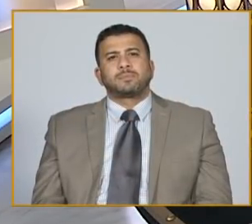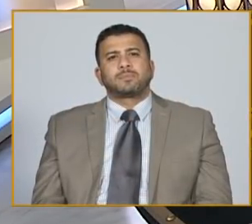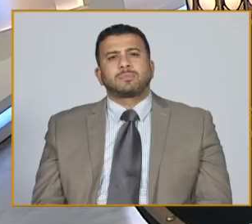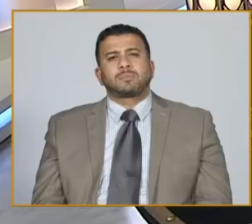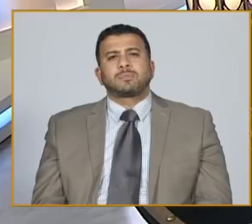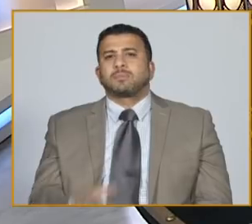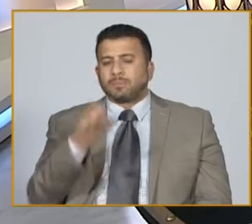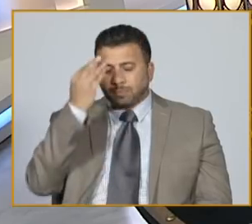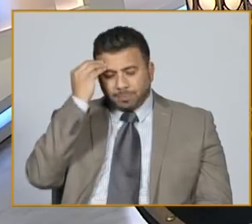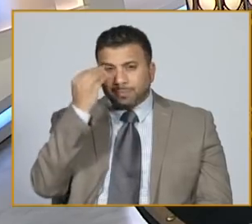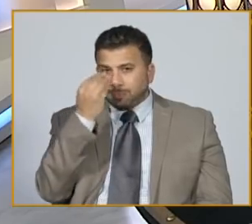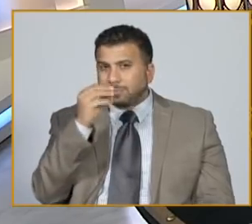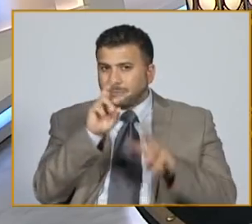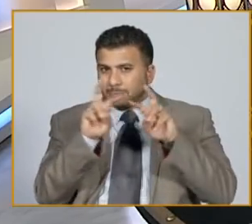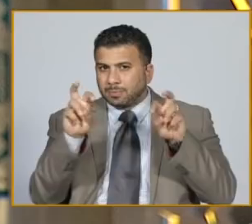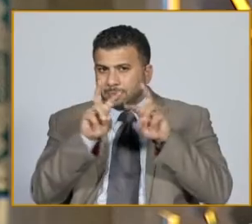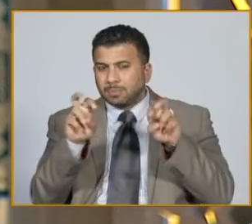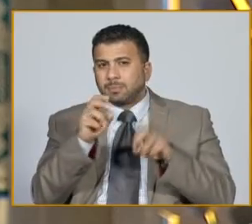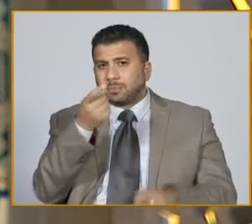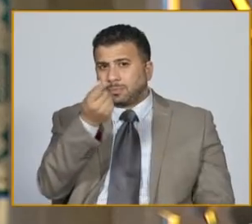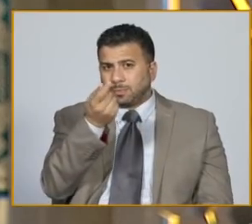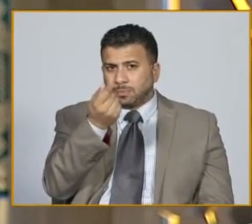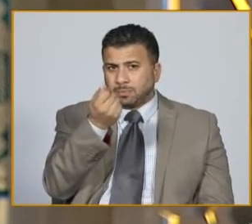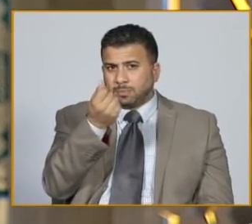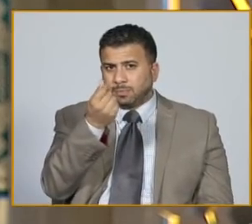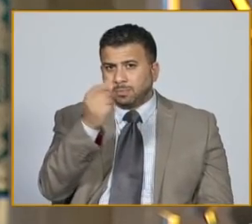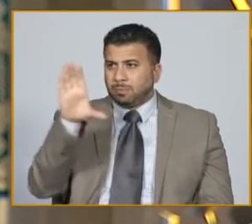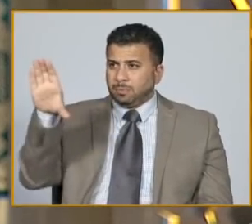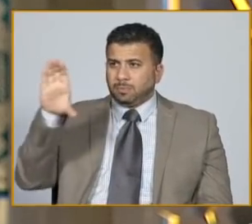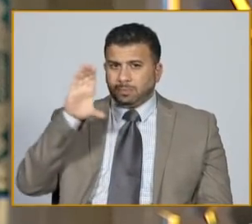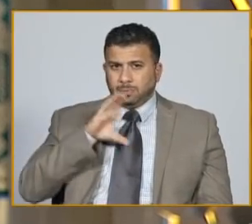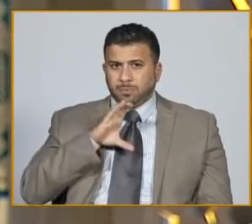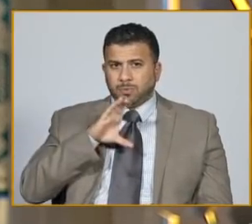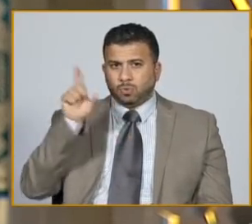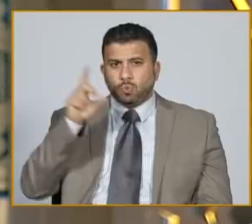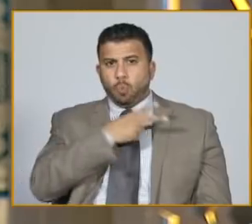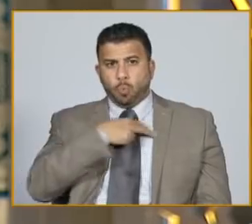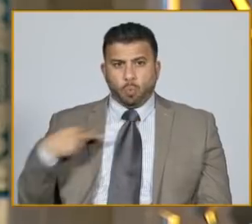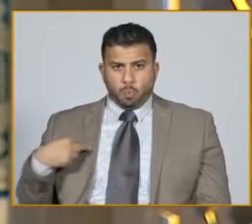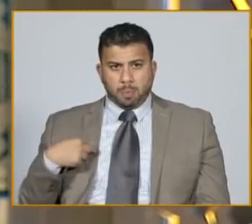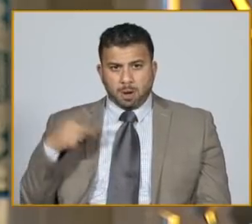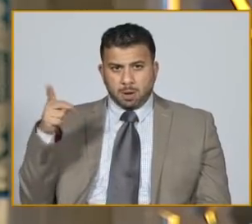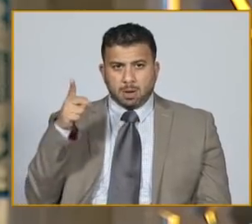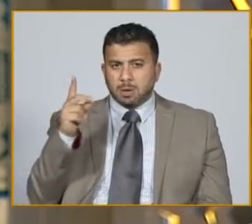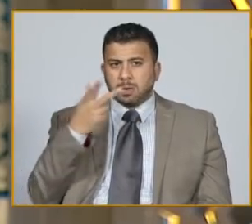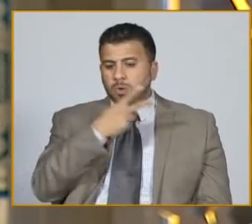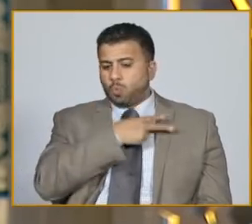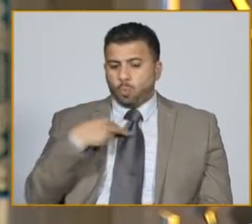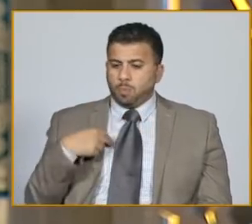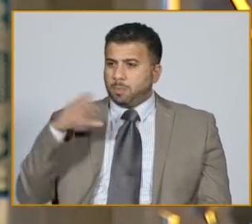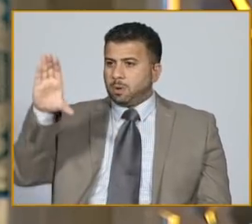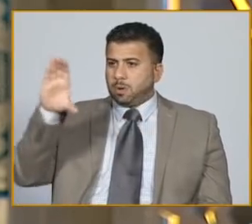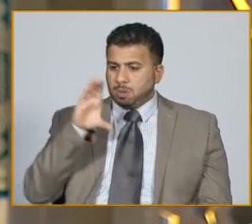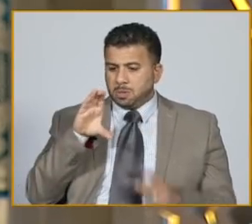حتى نستفيد، يعني اللي حصله يعني اللي يعطى للشهيد من قبل الدولة يقولون هذا لمن يوزع؟ لمن